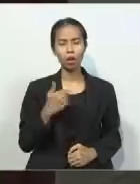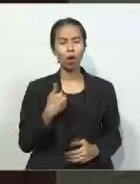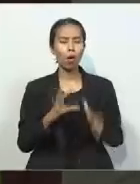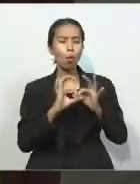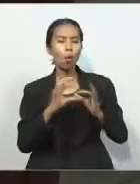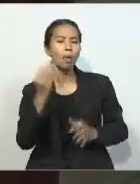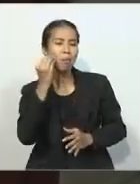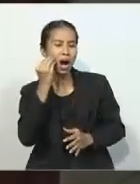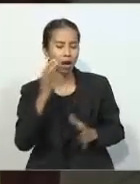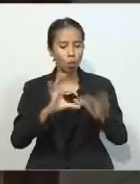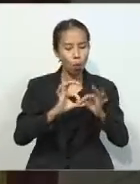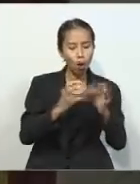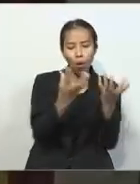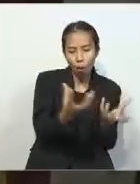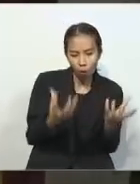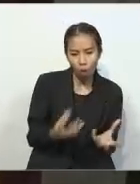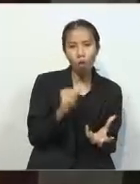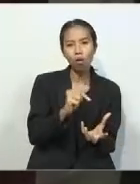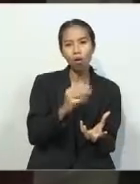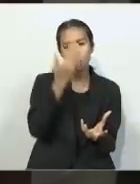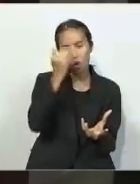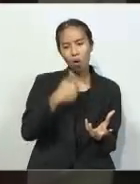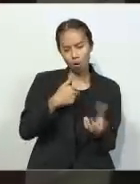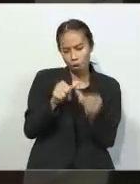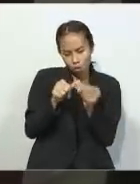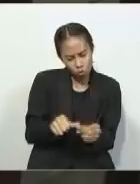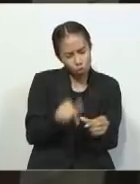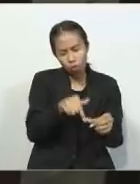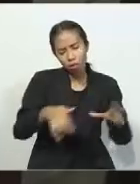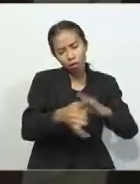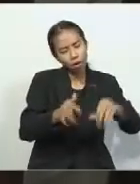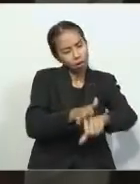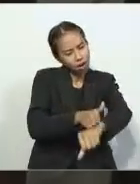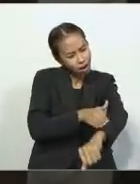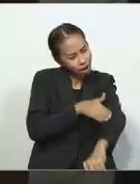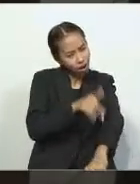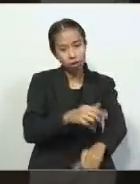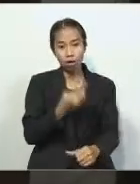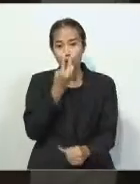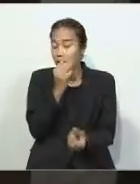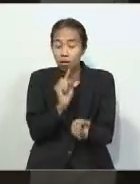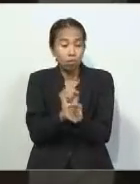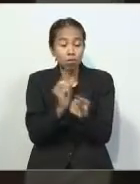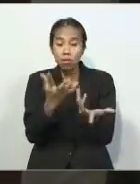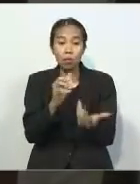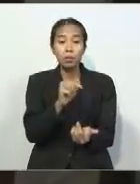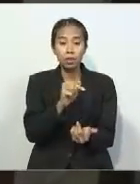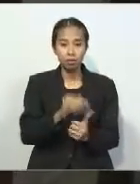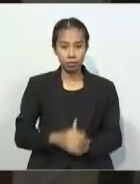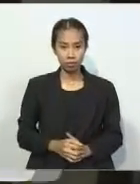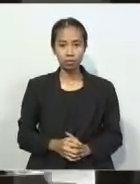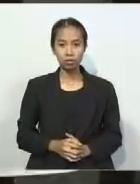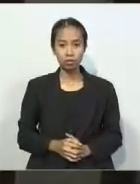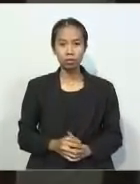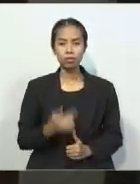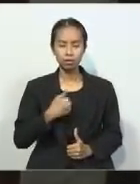อะไรแบบนี้แต่เรายุมานานเลยไม่เคยตุ๊กคนนี้ที่ยัง